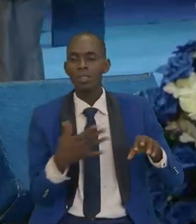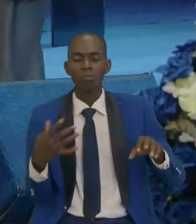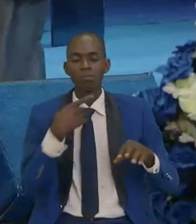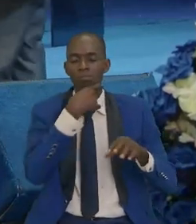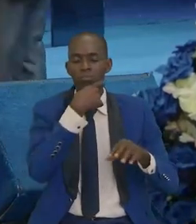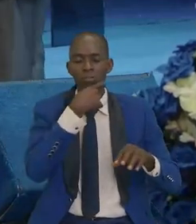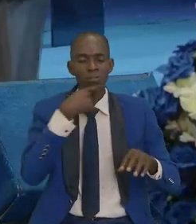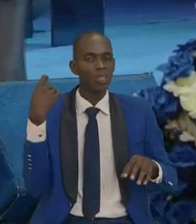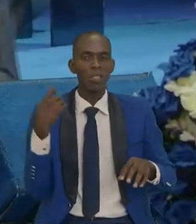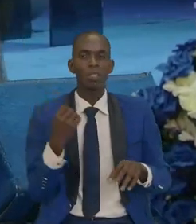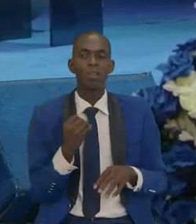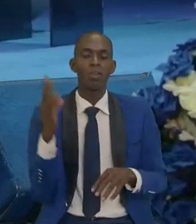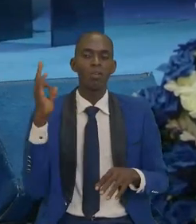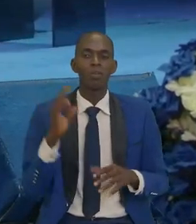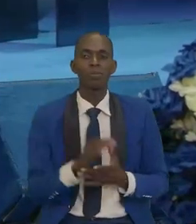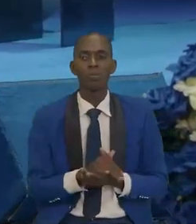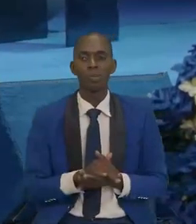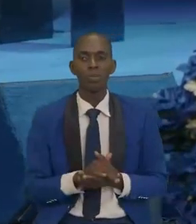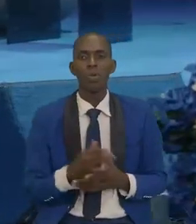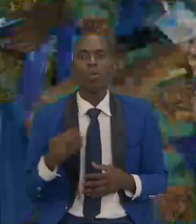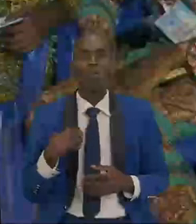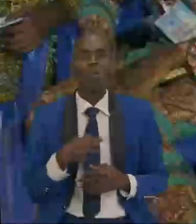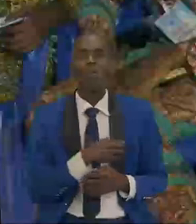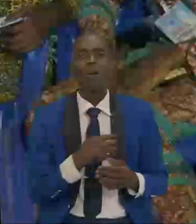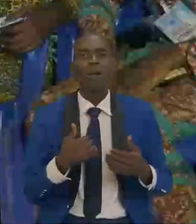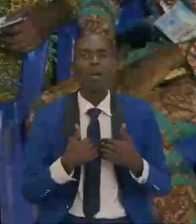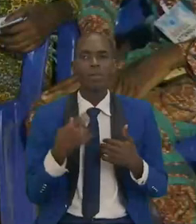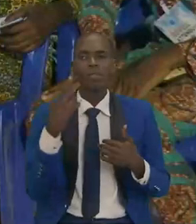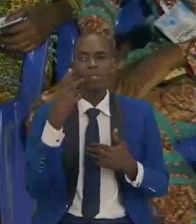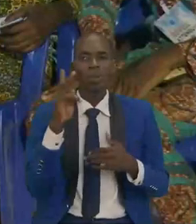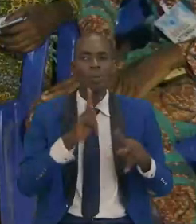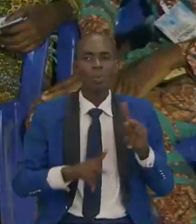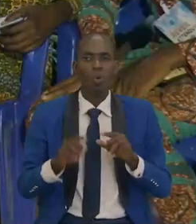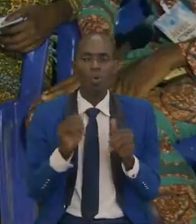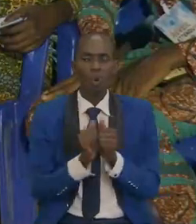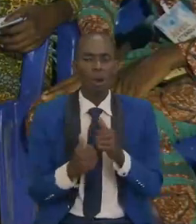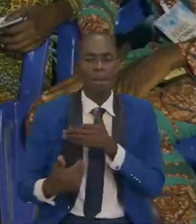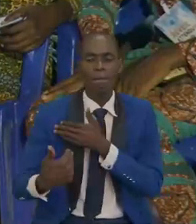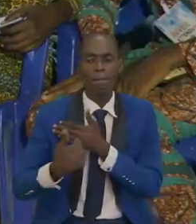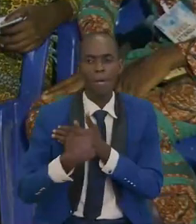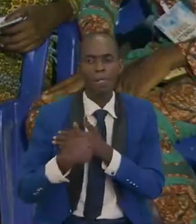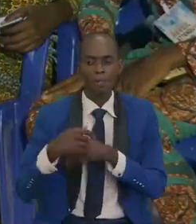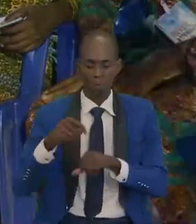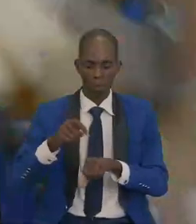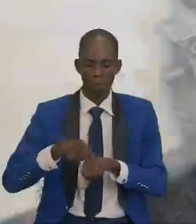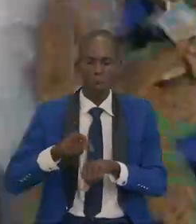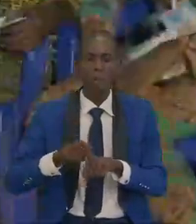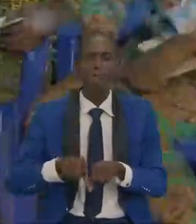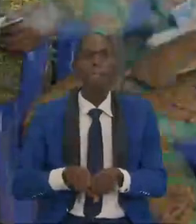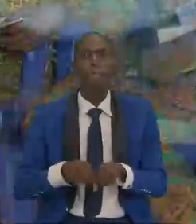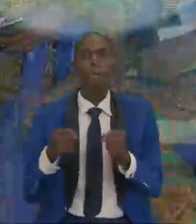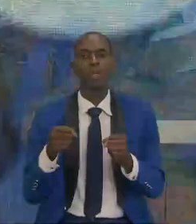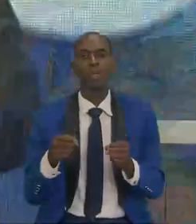et les virus du cancer ont séché. Nous avons vu des